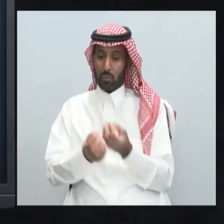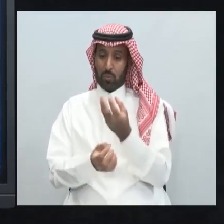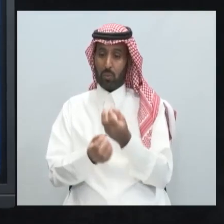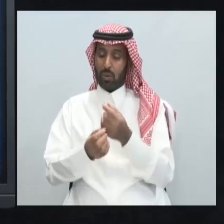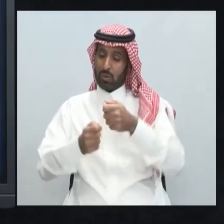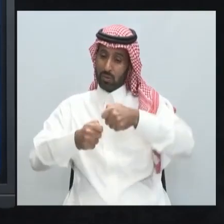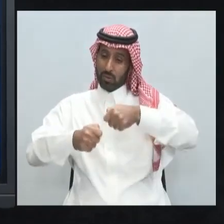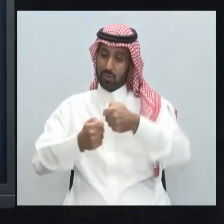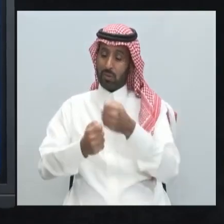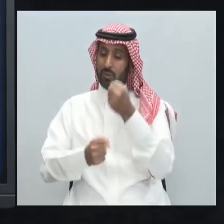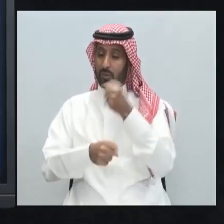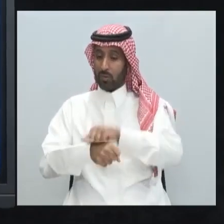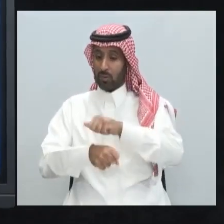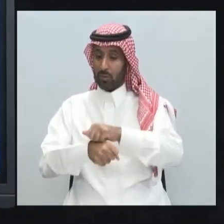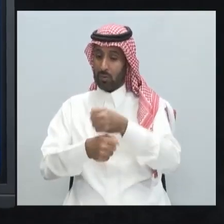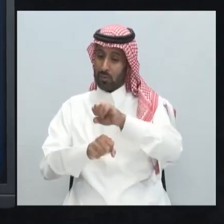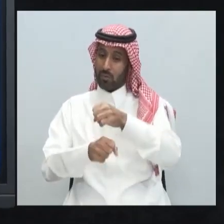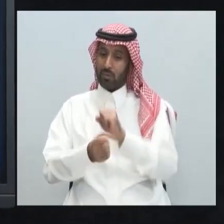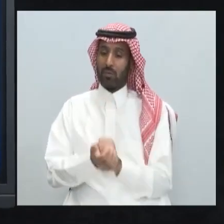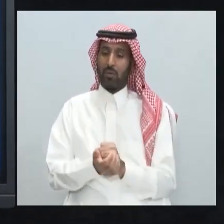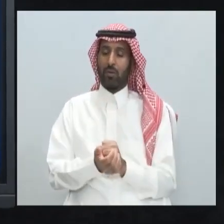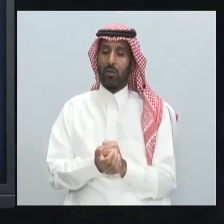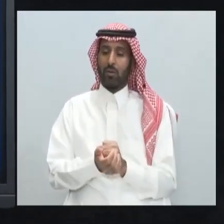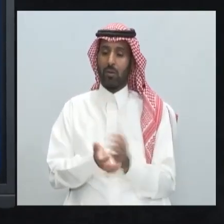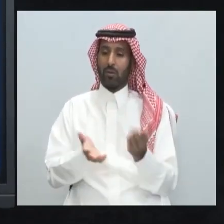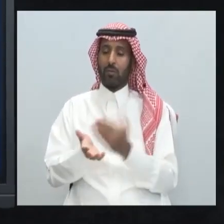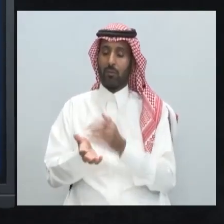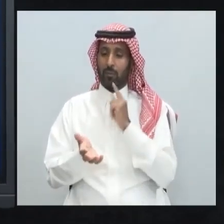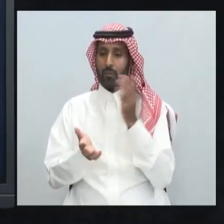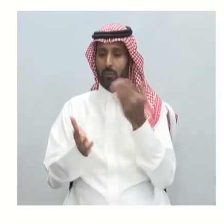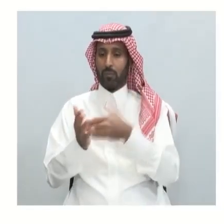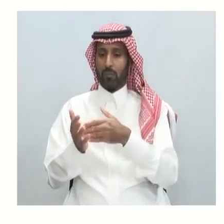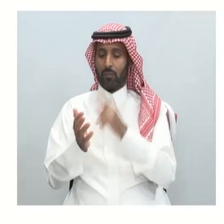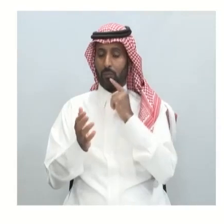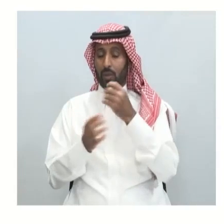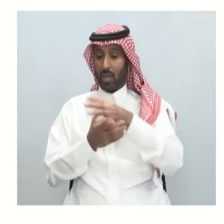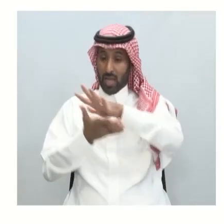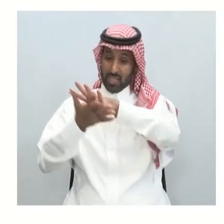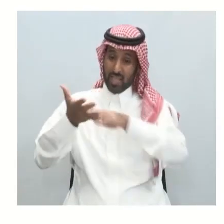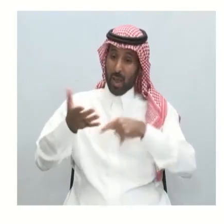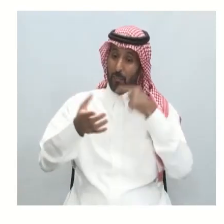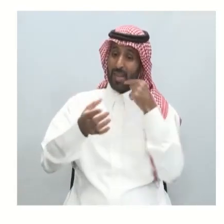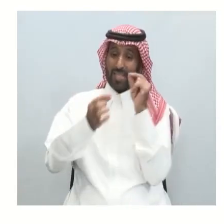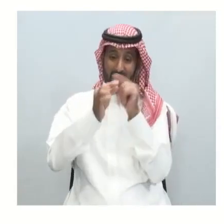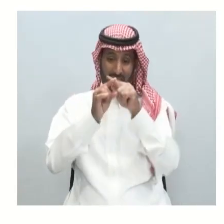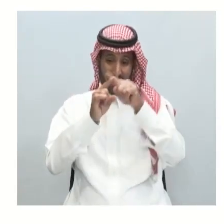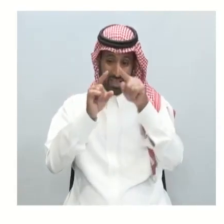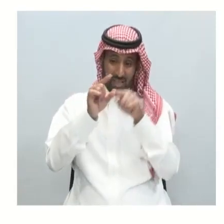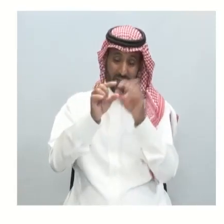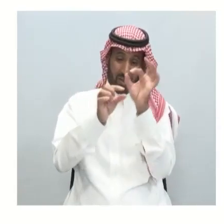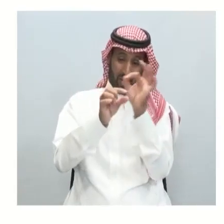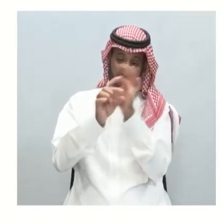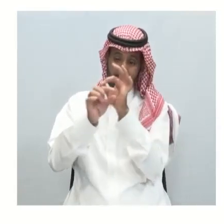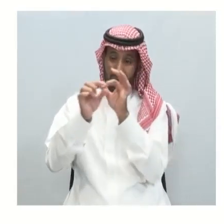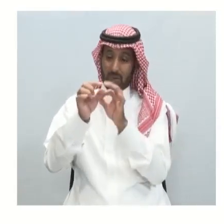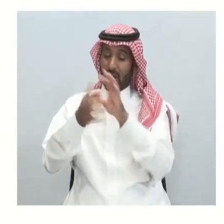لين فهي لينه في حاله الصلابه اخيرا الشبكه البلوريه تترتب